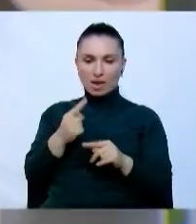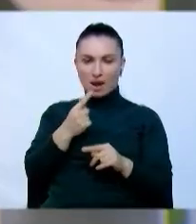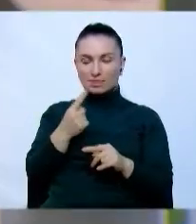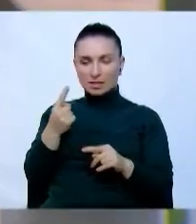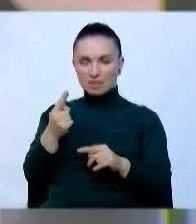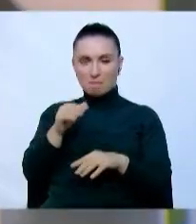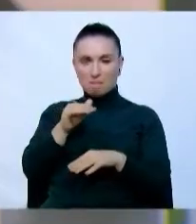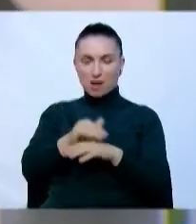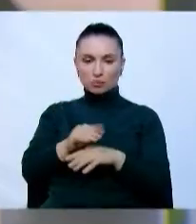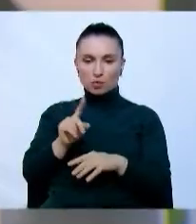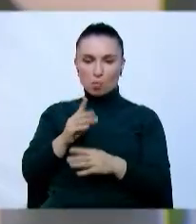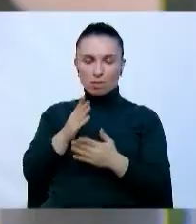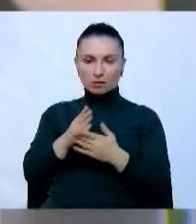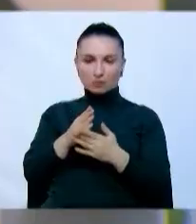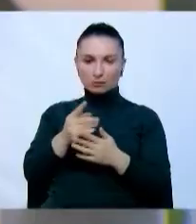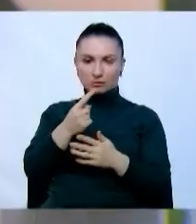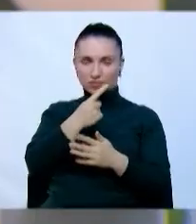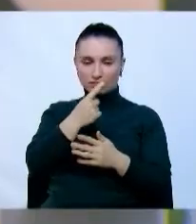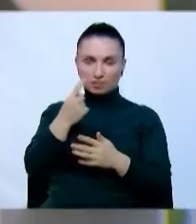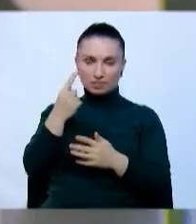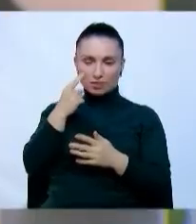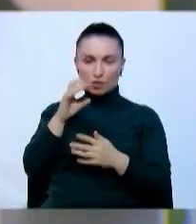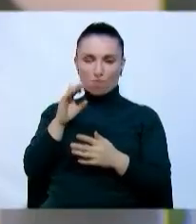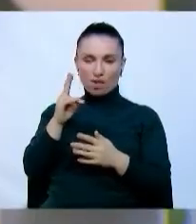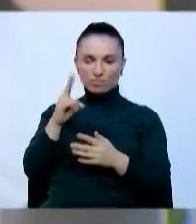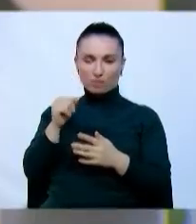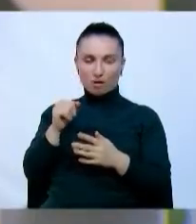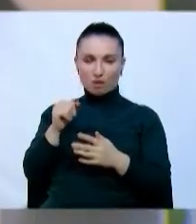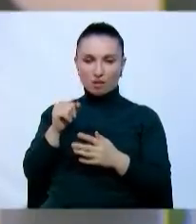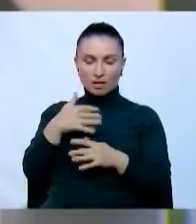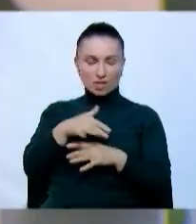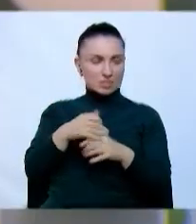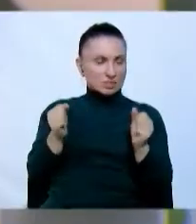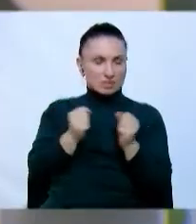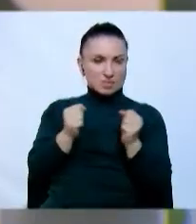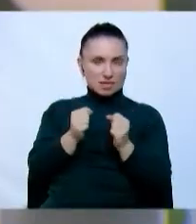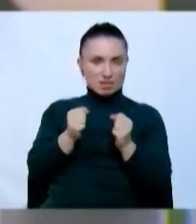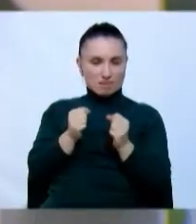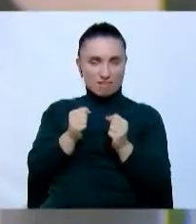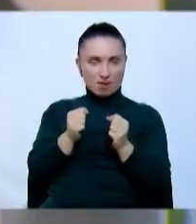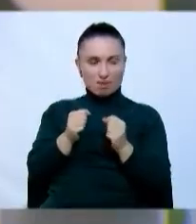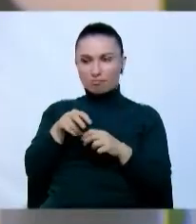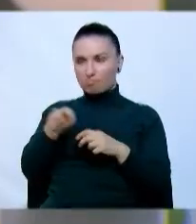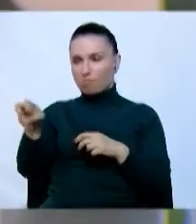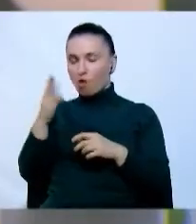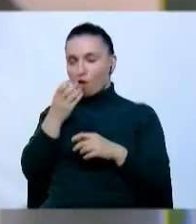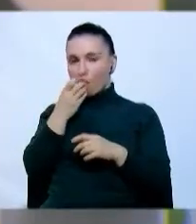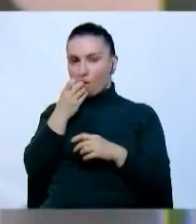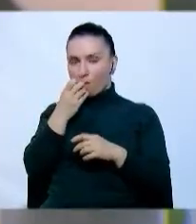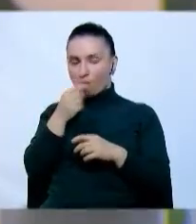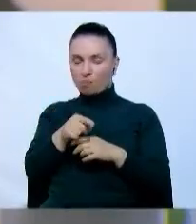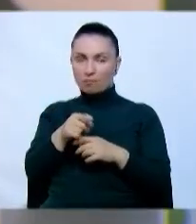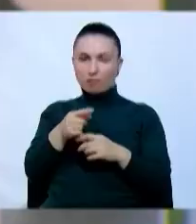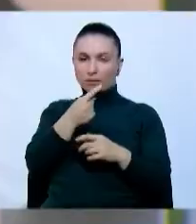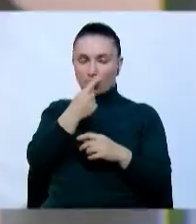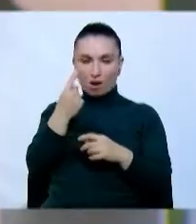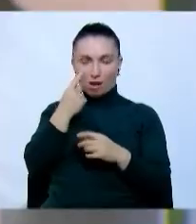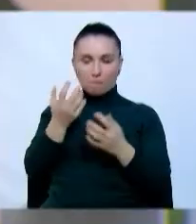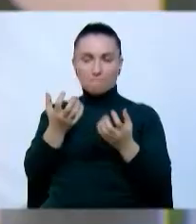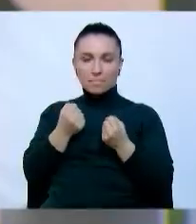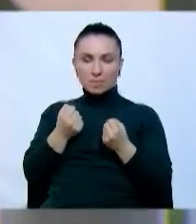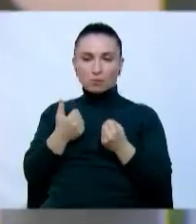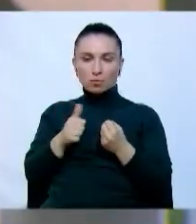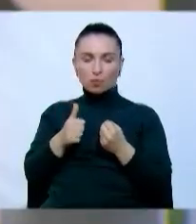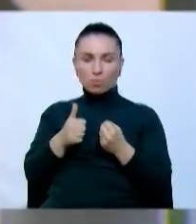ერთ-ერთი ფაქტორი, რომელიც გავლენას ახდენს ჩვენს რქოვანაზე. ძალიან ცივა გარეთ და პირიქით გამთბარ გარემოში შემოვედით და